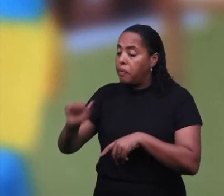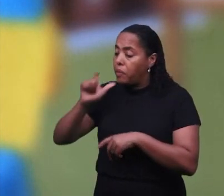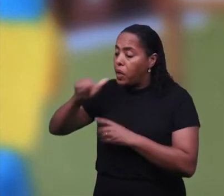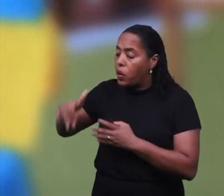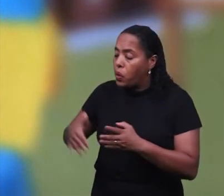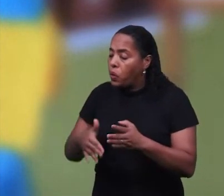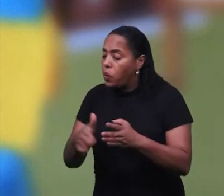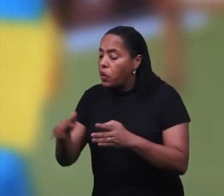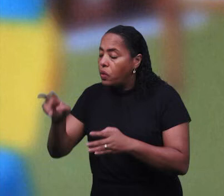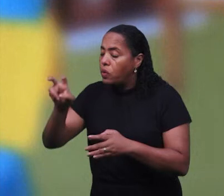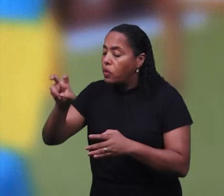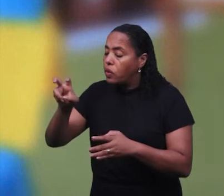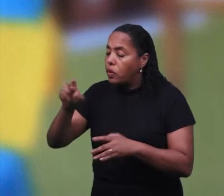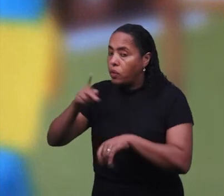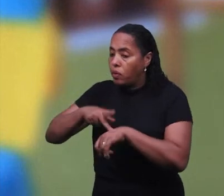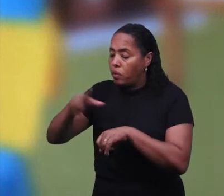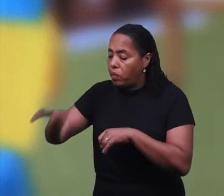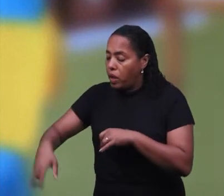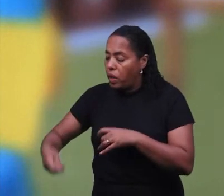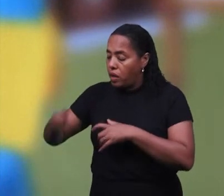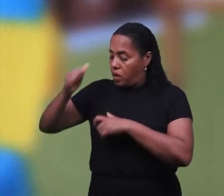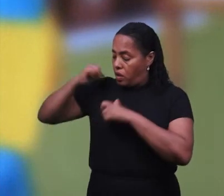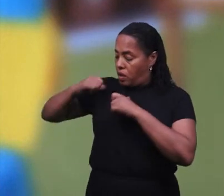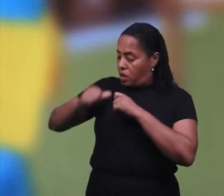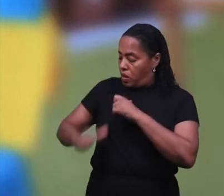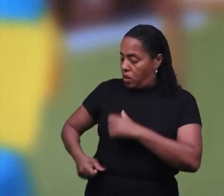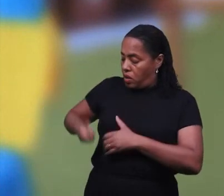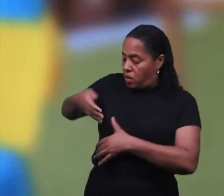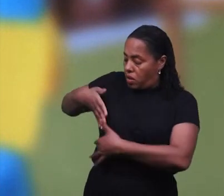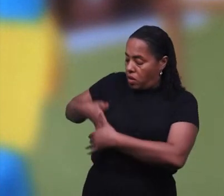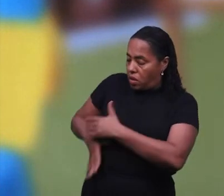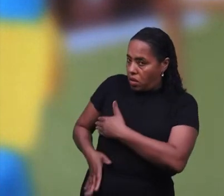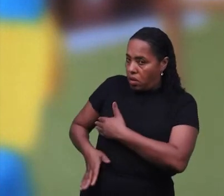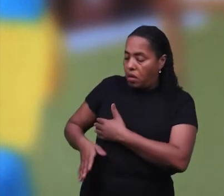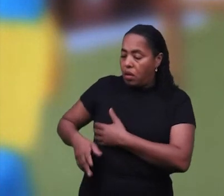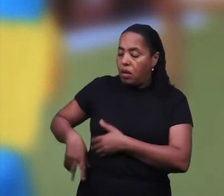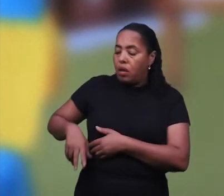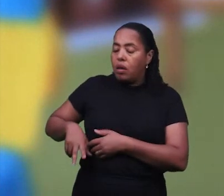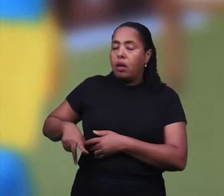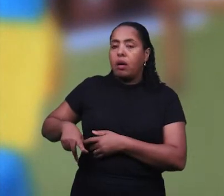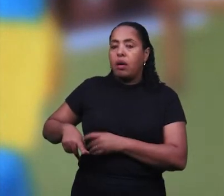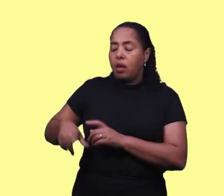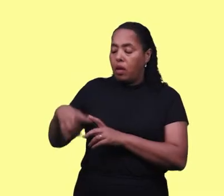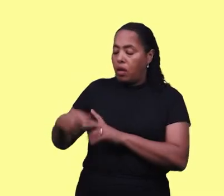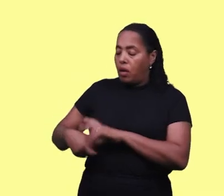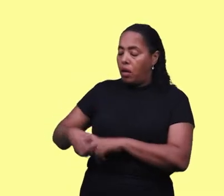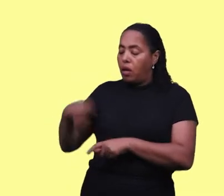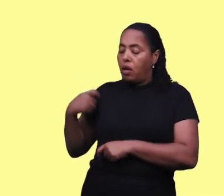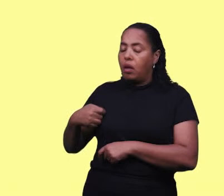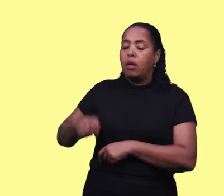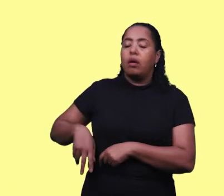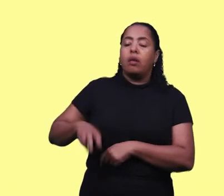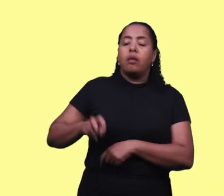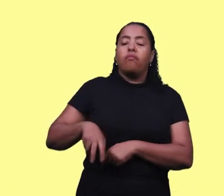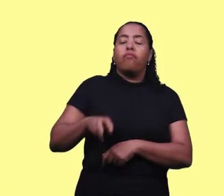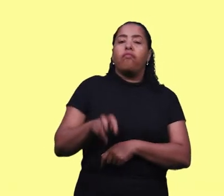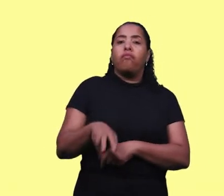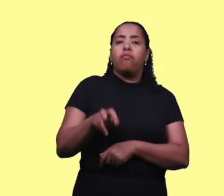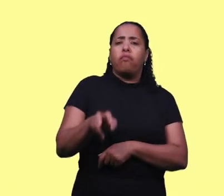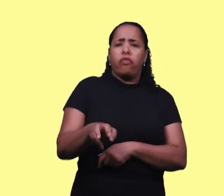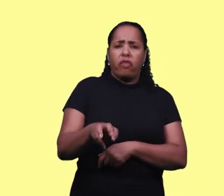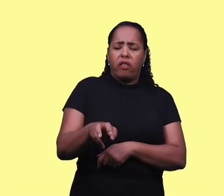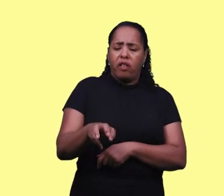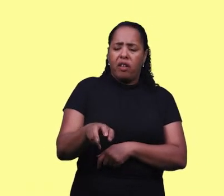les pierres qu'il a pris dans le torrent, 5 pierres, il a mis dans sa gibecière de berger, il a pris sa fronde, il est allé